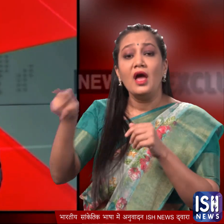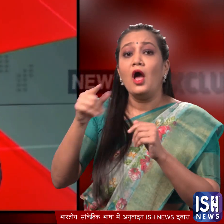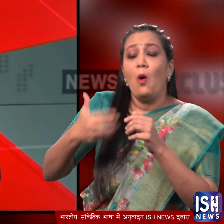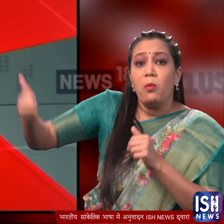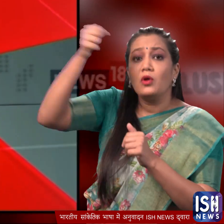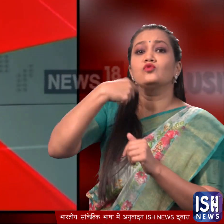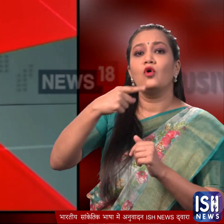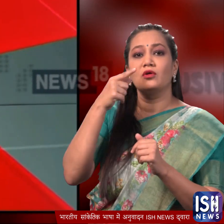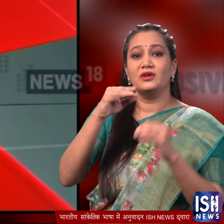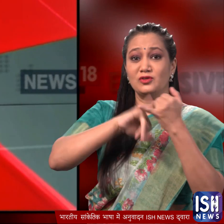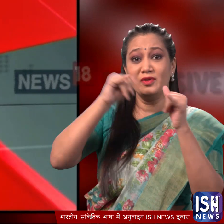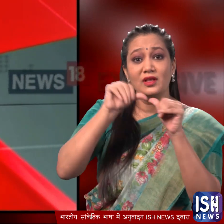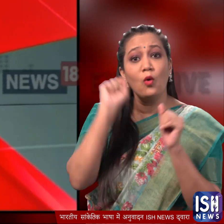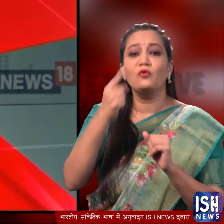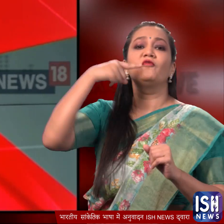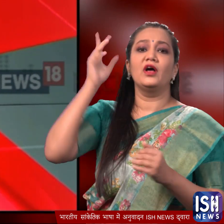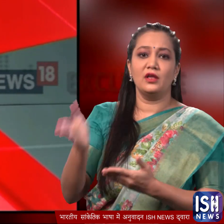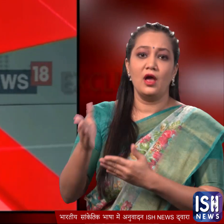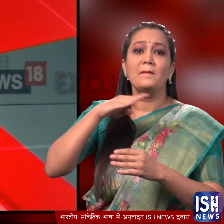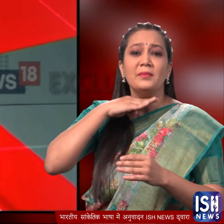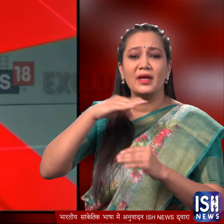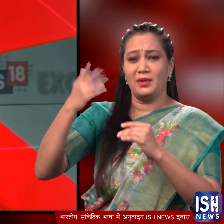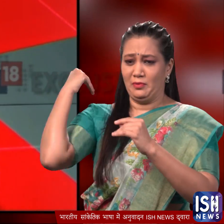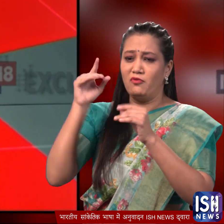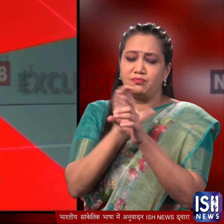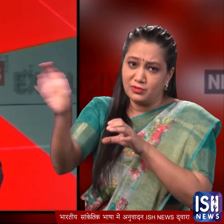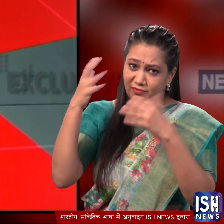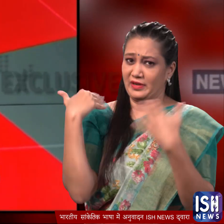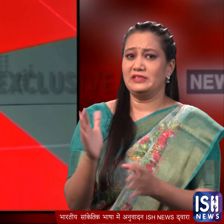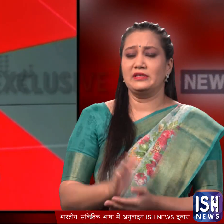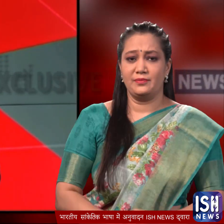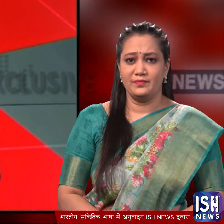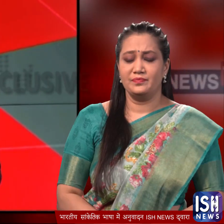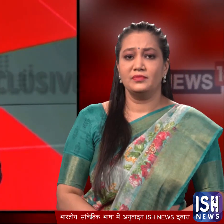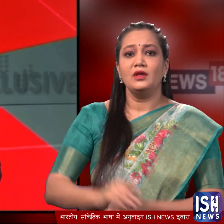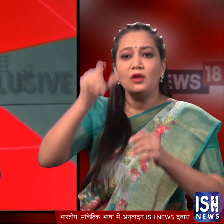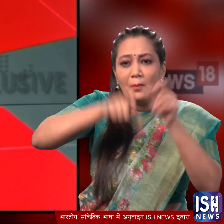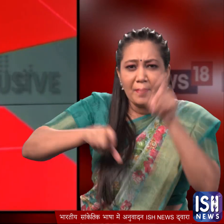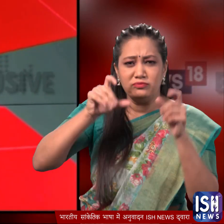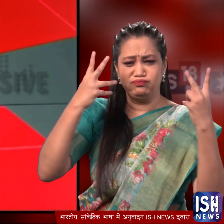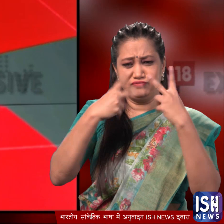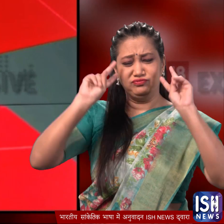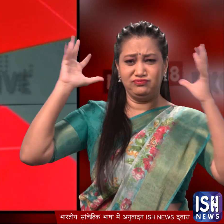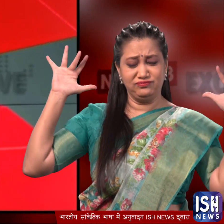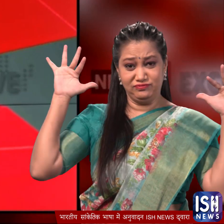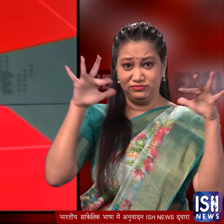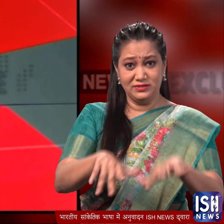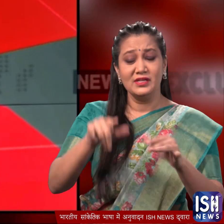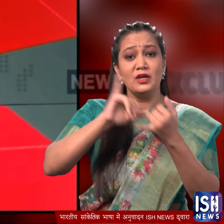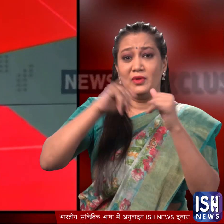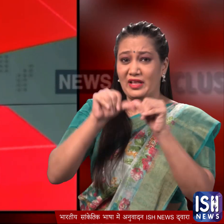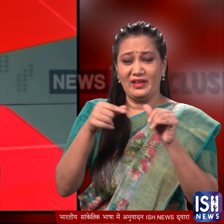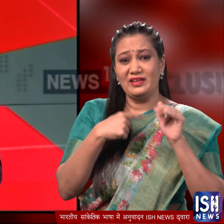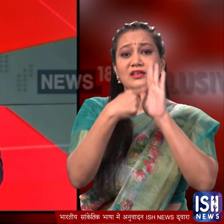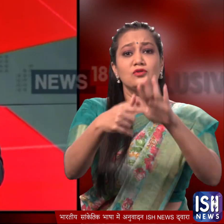अध्यक्ष शुवेंदु अधिकारी के पिता हुआ करते थे। उन्हें ममता बनर्जी सरकार ने कुछ दिन पहले ही हटा दिया था। अब वहां जनता की भीड़ जुटाकर शुवेंदु